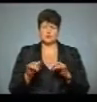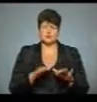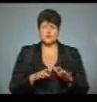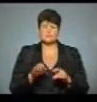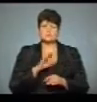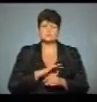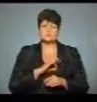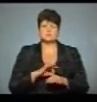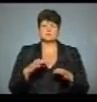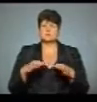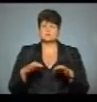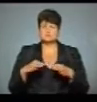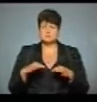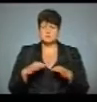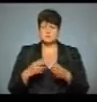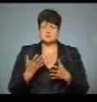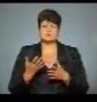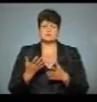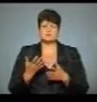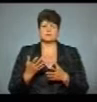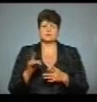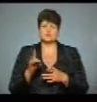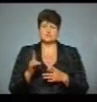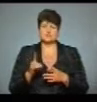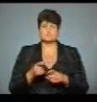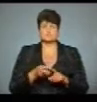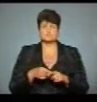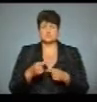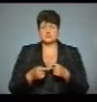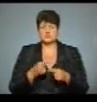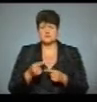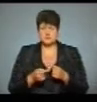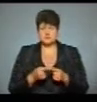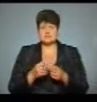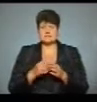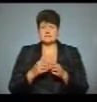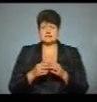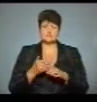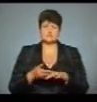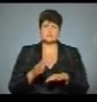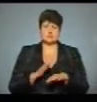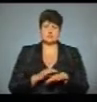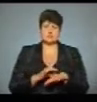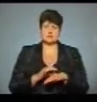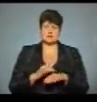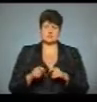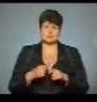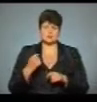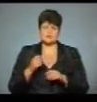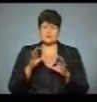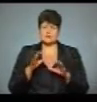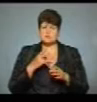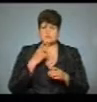експлуатації транспорту особою, яка керує транспортним засобом, що спричинило потерпілому середньої тяжкості тілесне ушкодження. Стаття